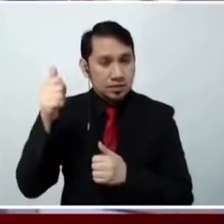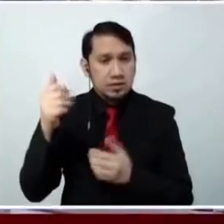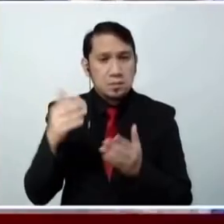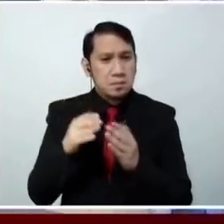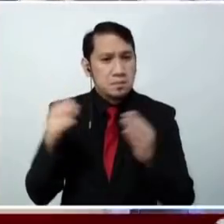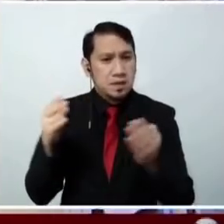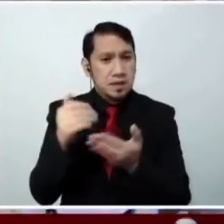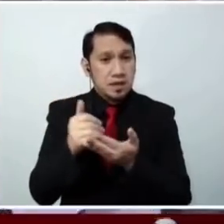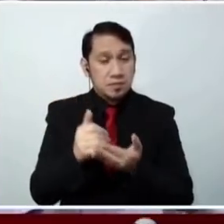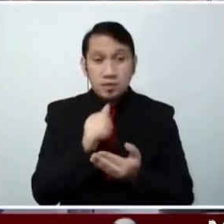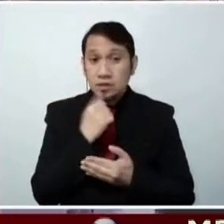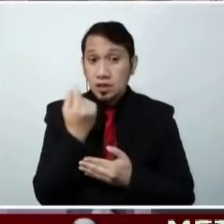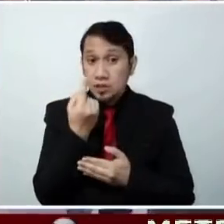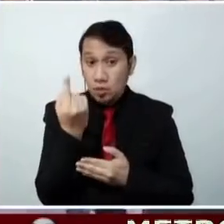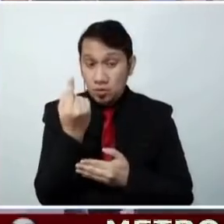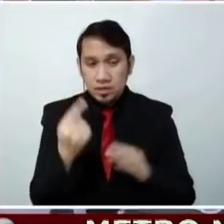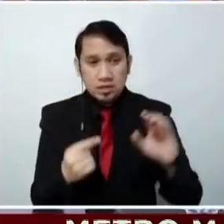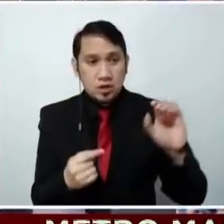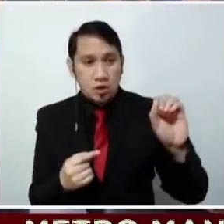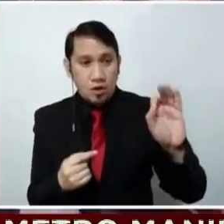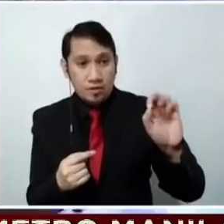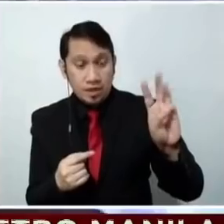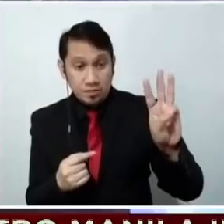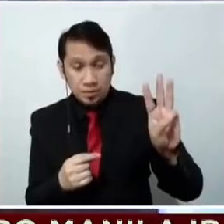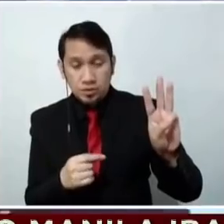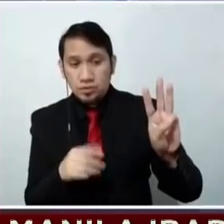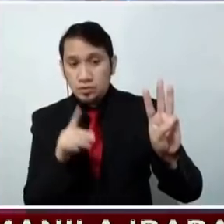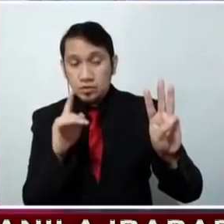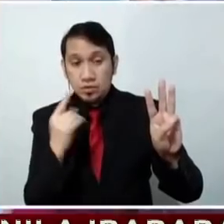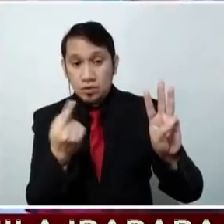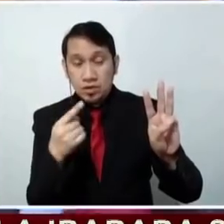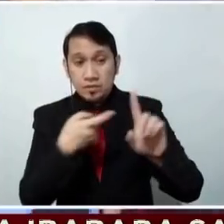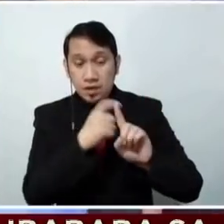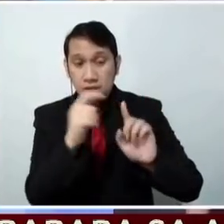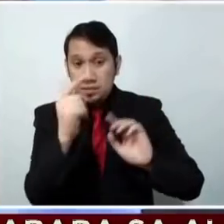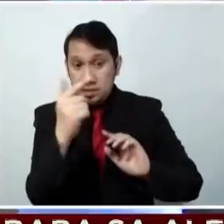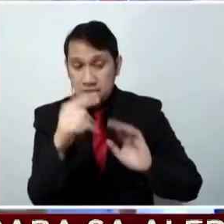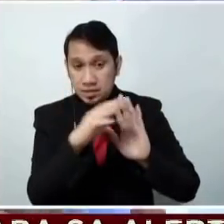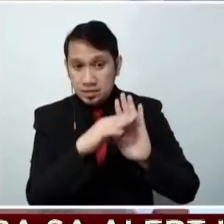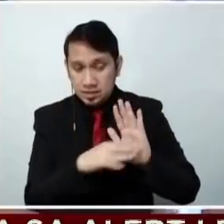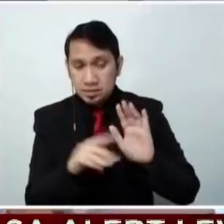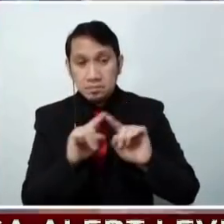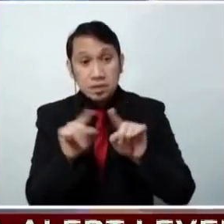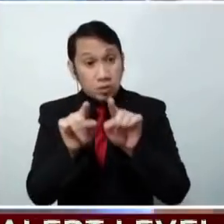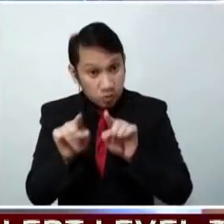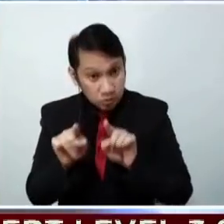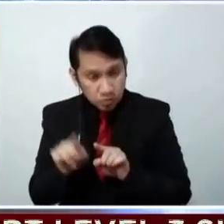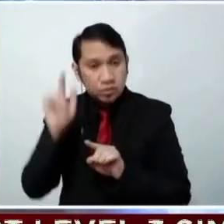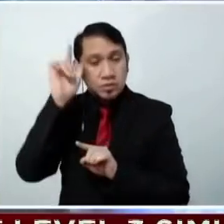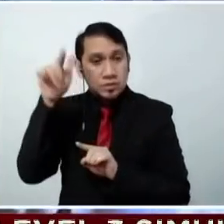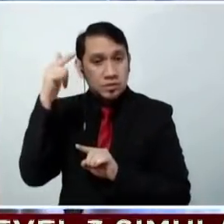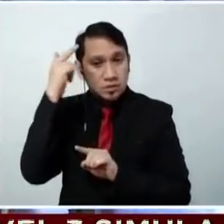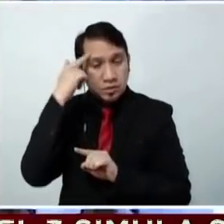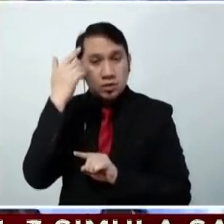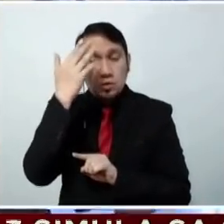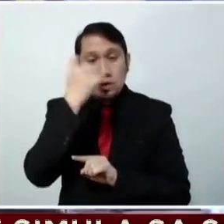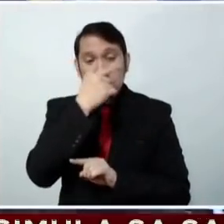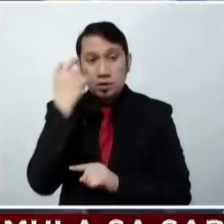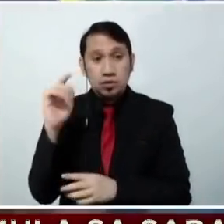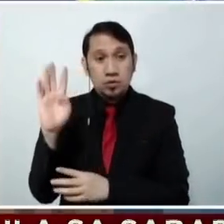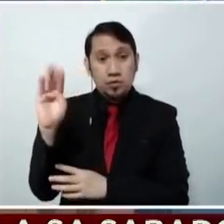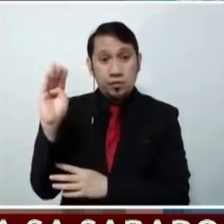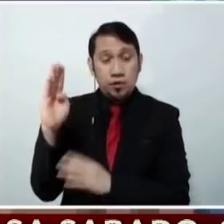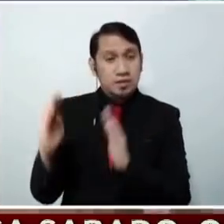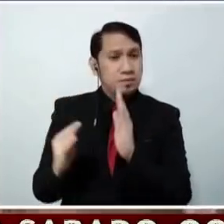sa mga OFW na galing sa green list countries, kundi pati sa pamahalaan na lumobo na sa 14 billion